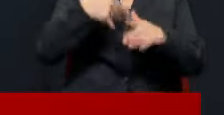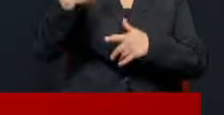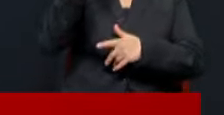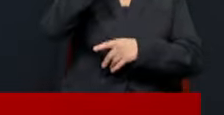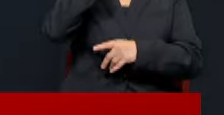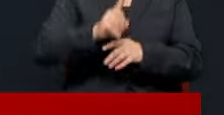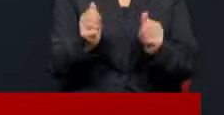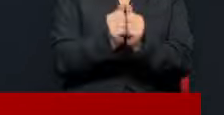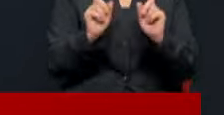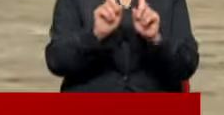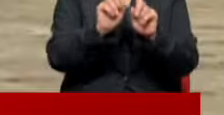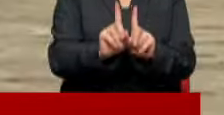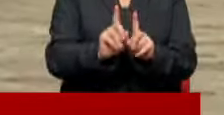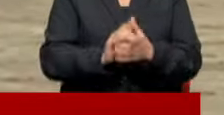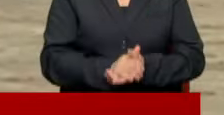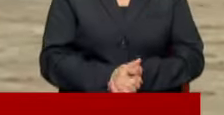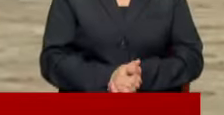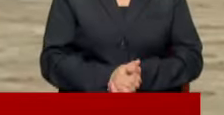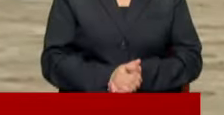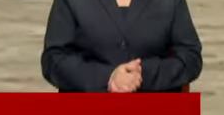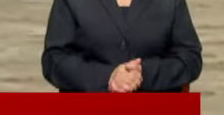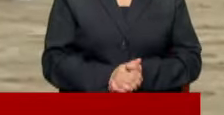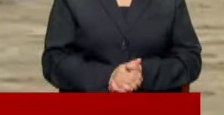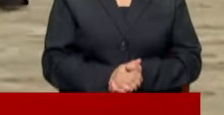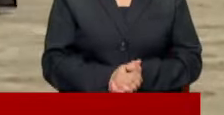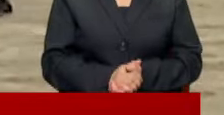önünde ilk kez yan yana geldiler.